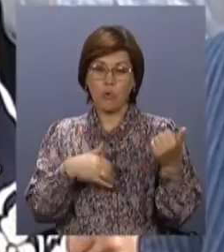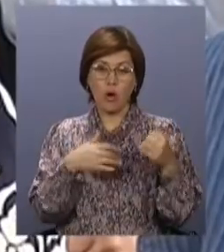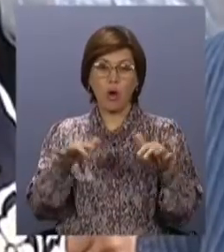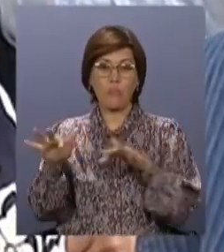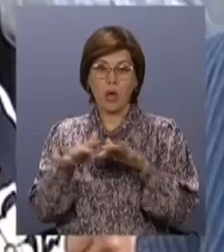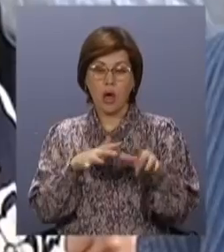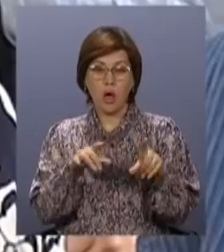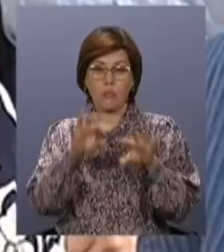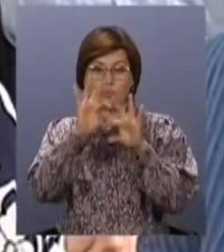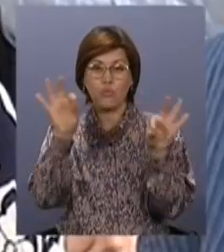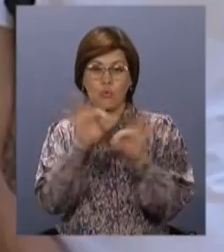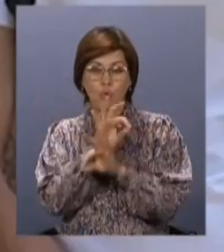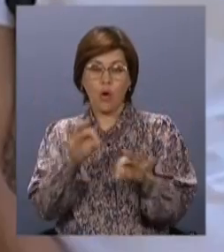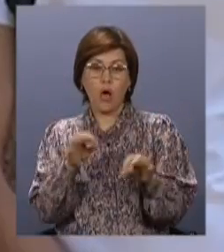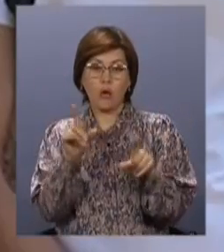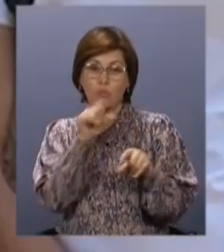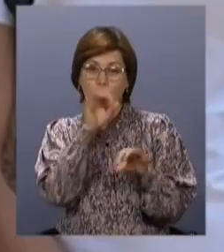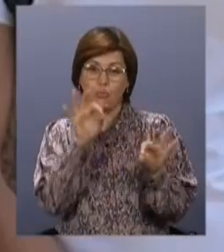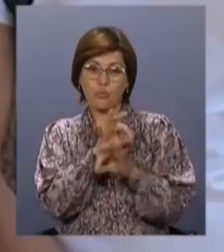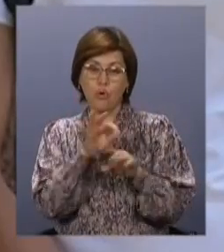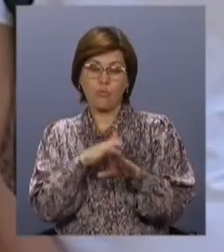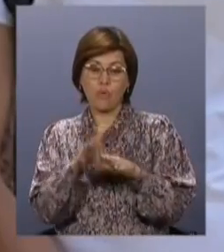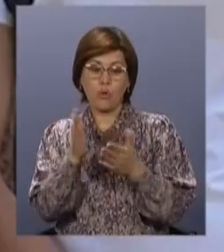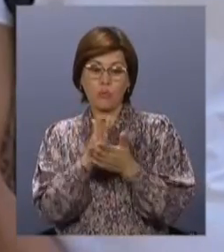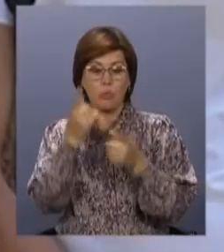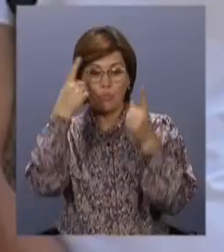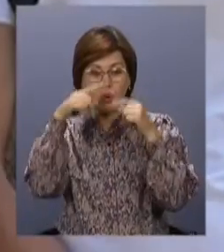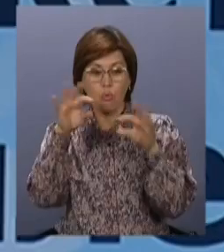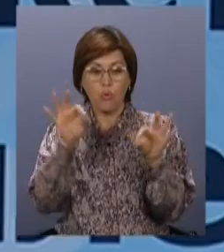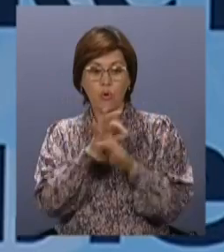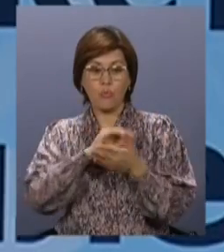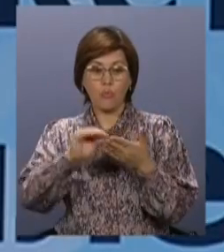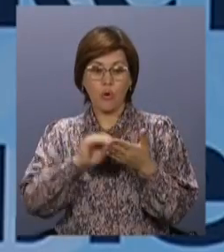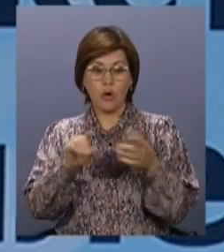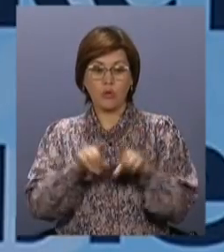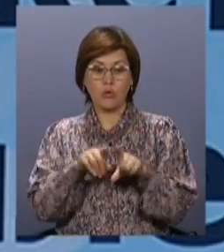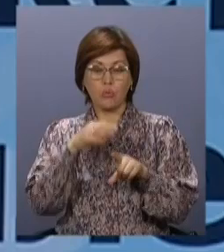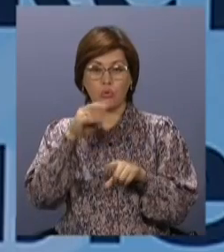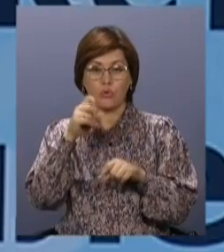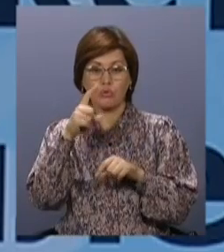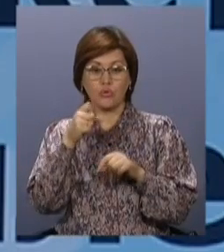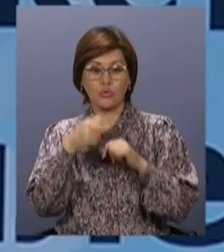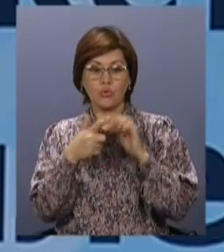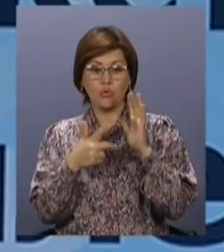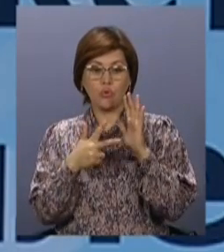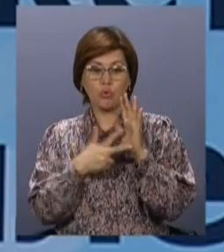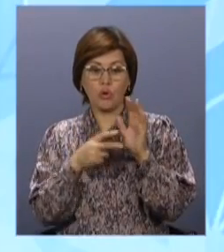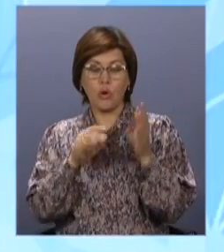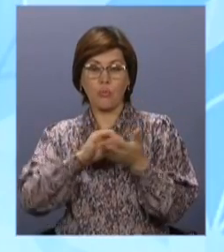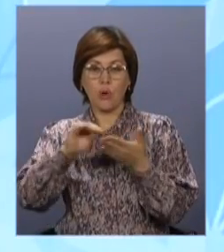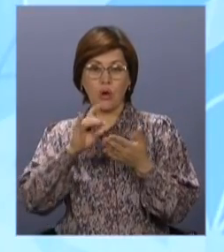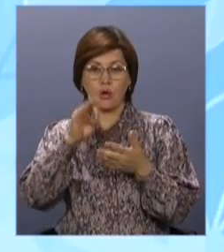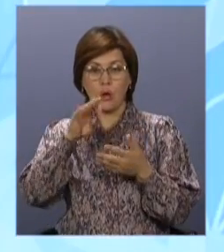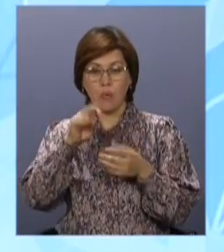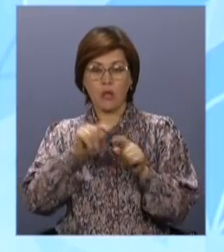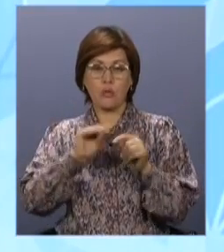пианино аспаптарында ойнаған, ән айтқан. Шығармашылығын өлең жазудан бастап, прозамен жалғастырып 117 пьеса жазған. Кейін романдар